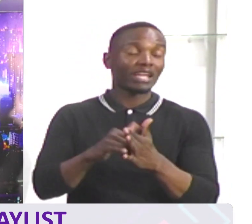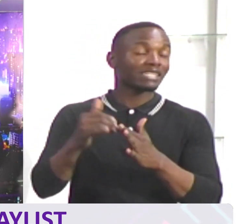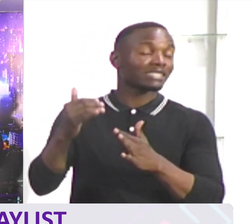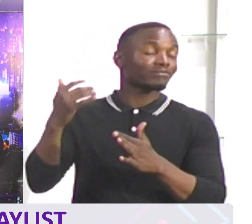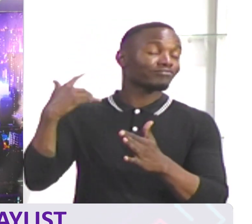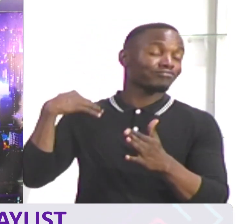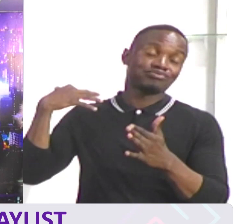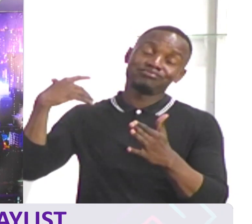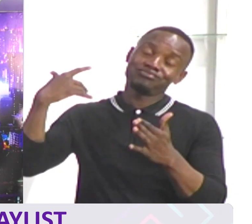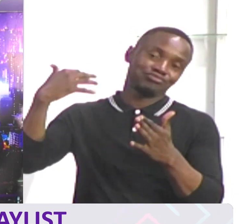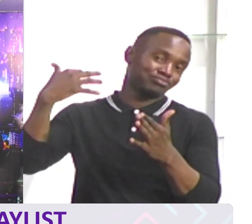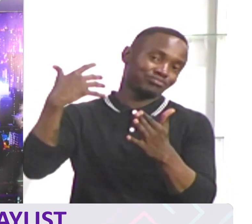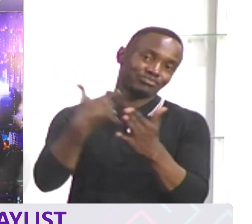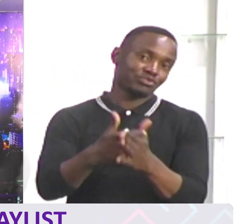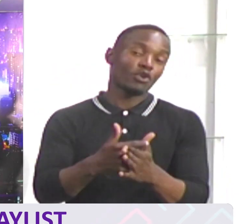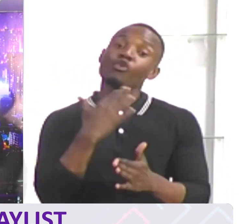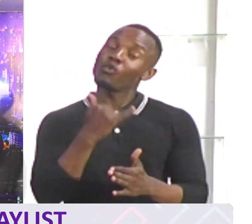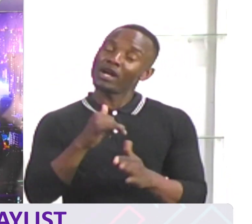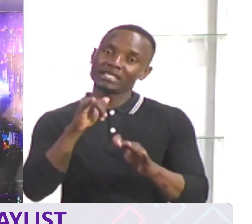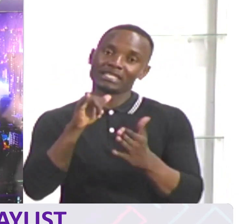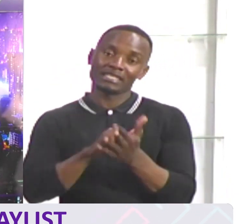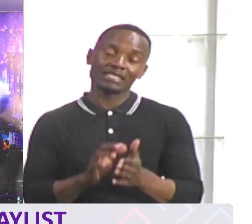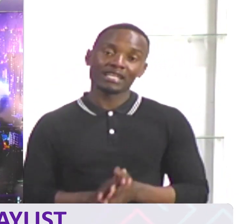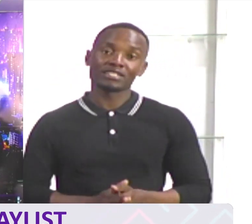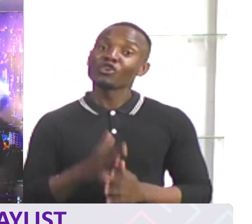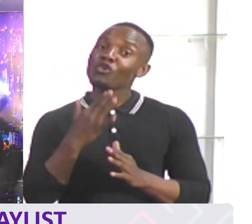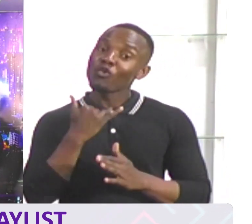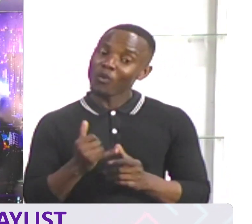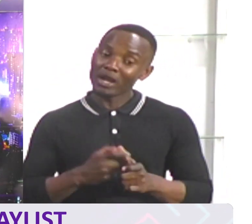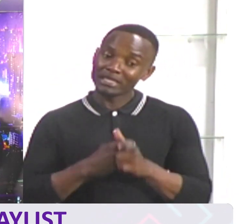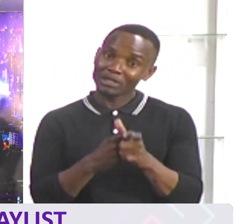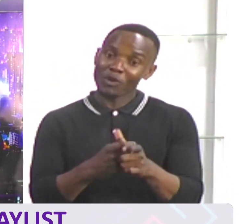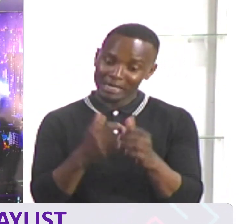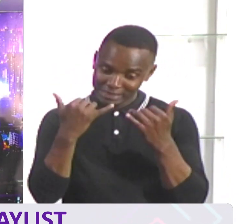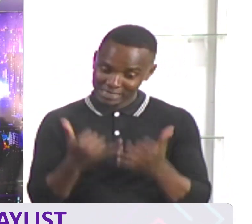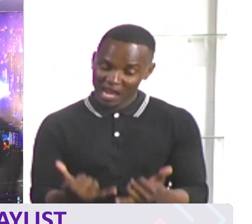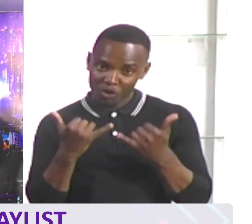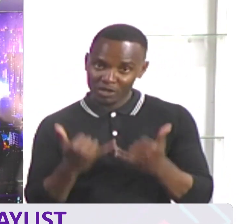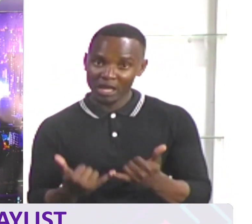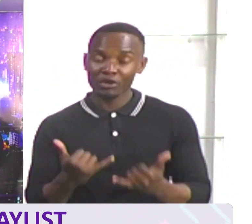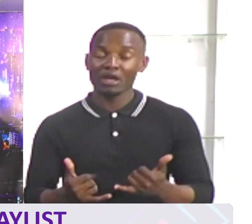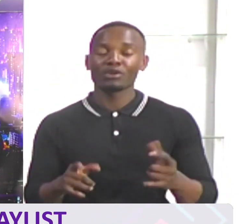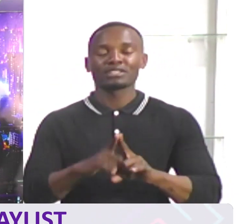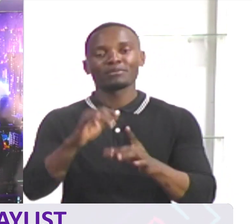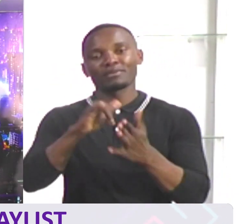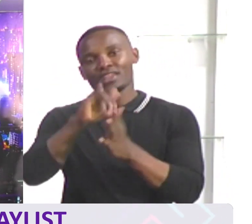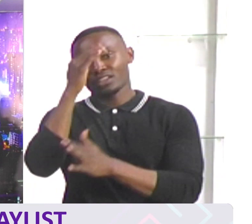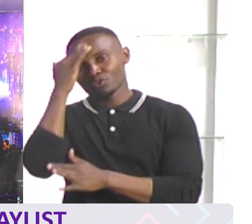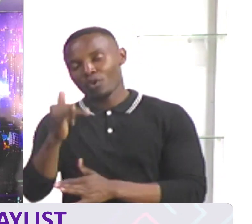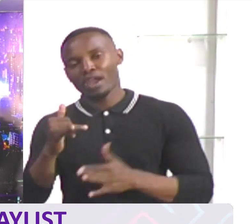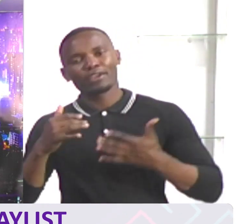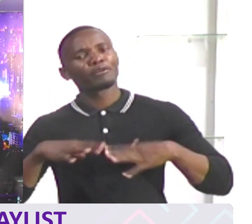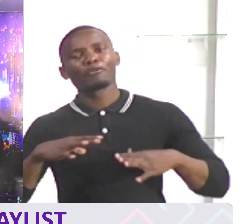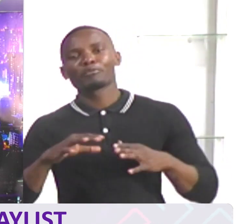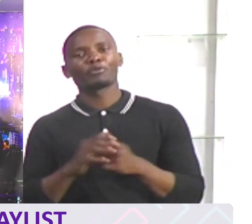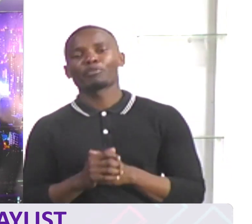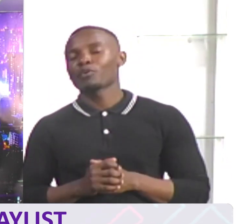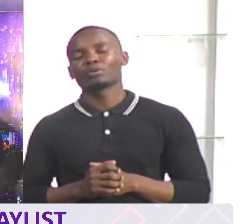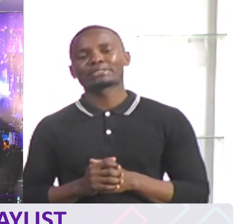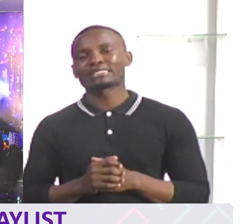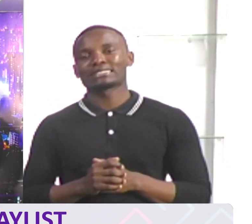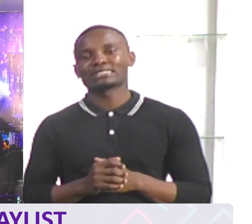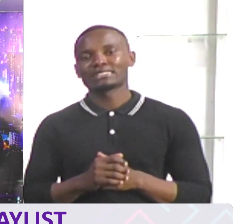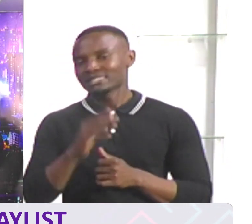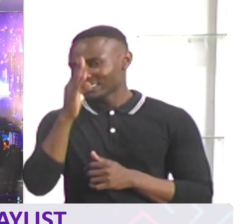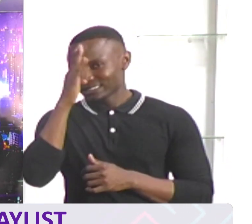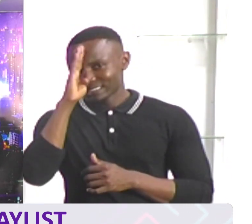Tangkitambo, tangana nisipe tangu tuto watu wei. Wewe unataka sahi sahi. Nandiyo maana watu wana doubt process. Wana doubt. Kitu kidogo anaona haiwezi.